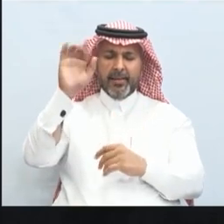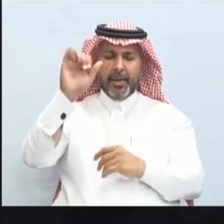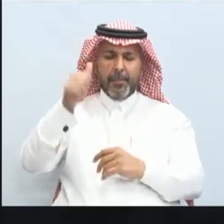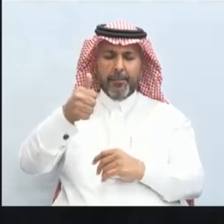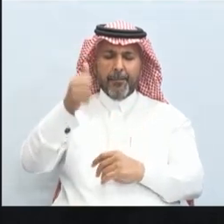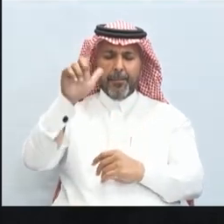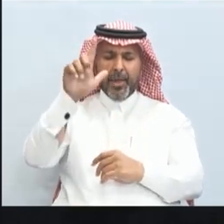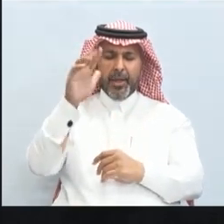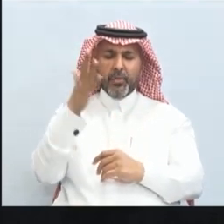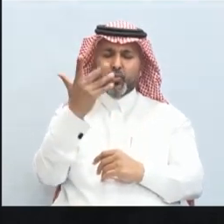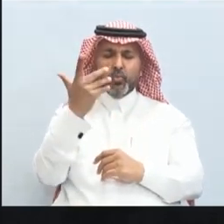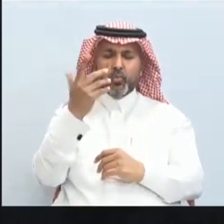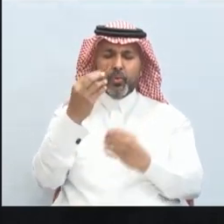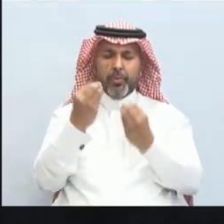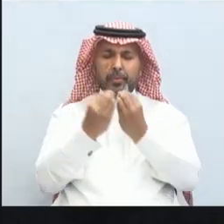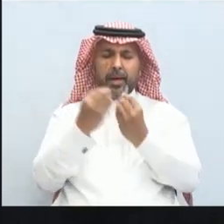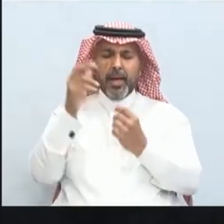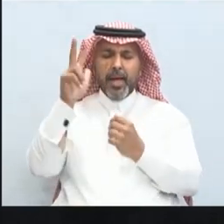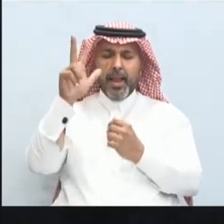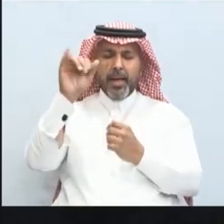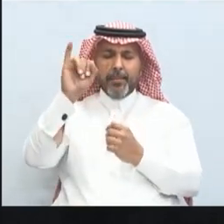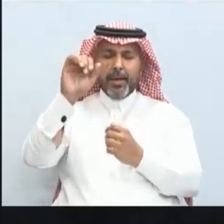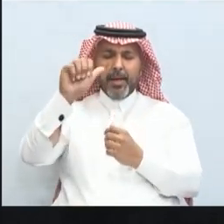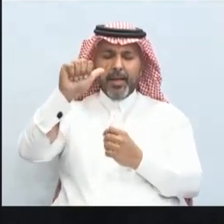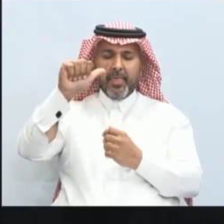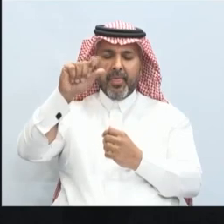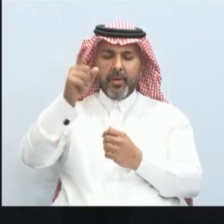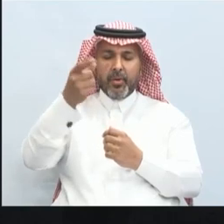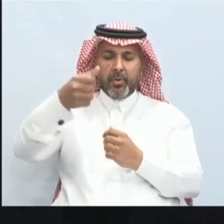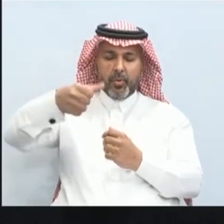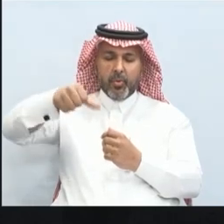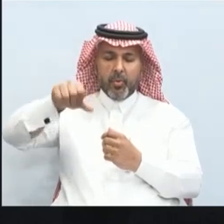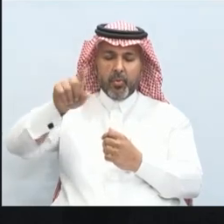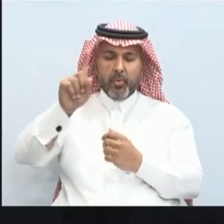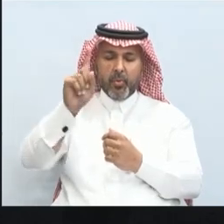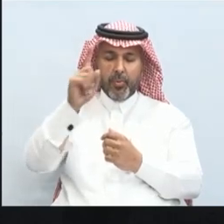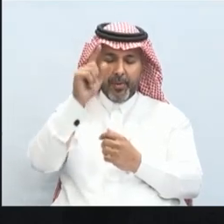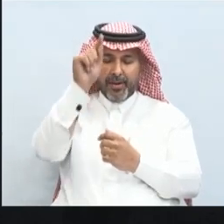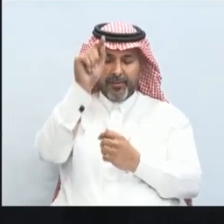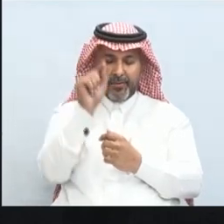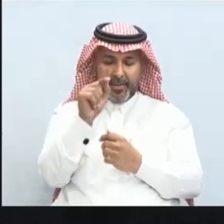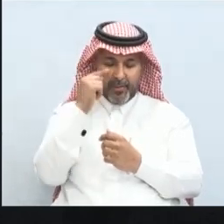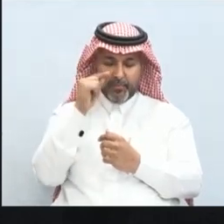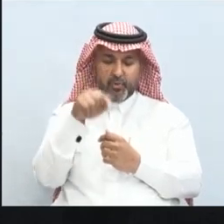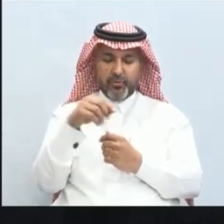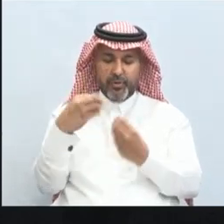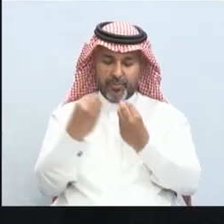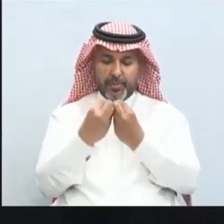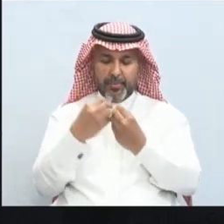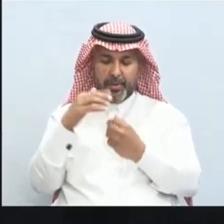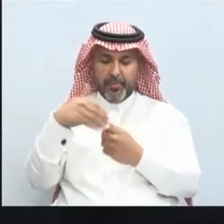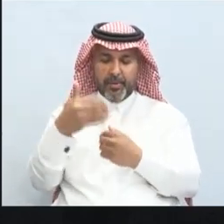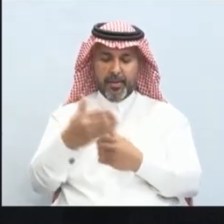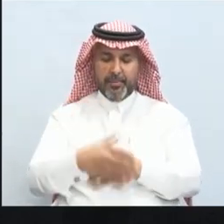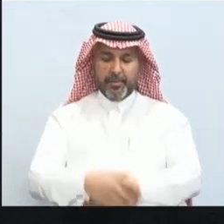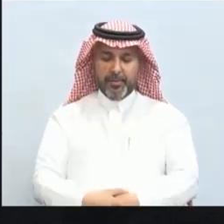والتباديل مع التكرار واليوم لنا موعد ايضا مع نوع جديد من انواع التباديل اللي هو التباديل الدائري ولحديث ايضا بقيه في